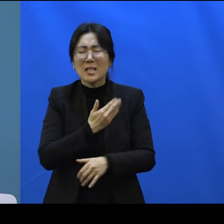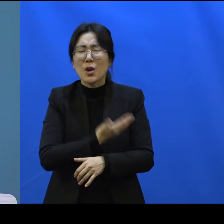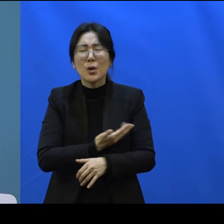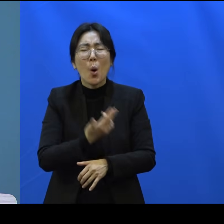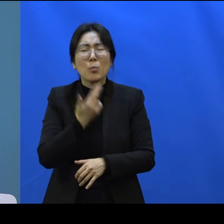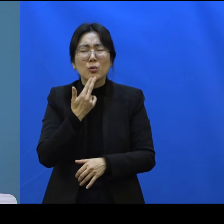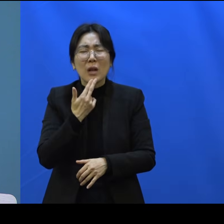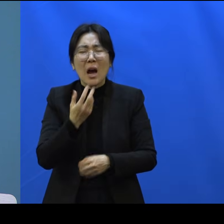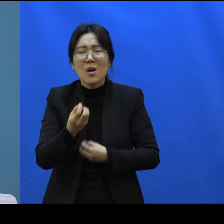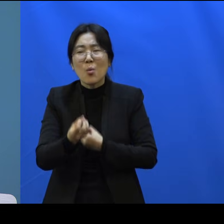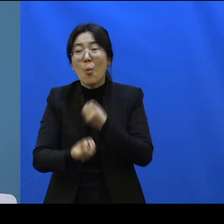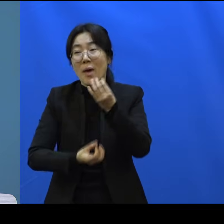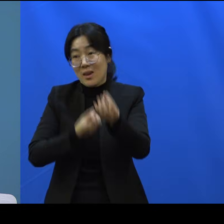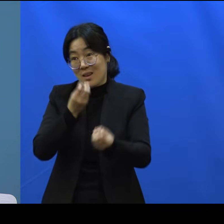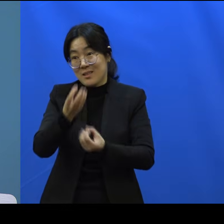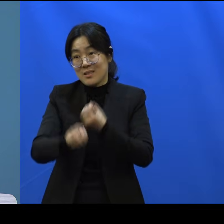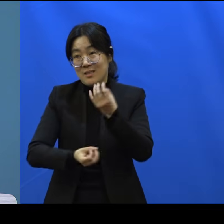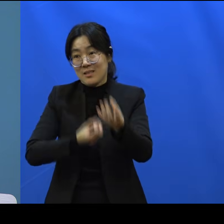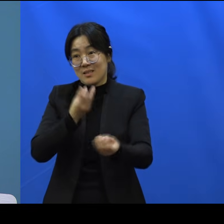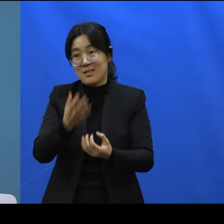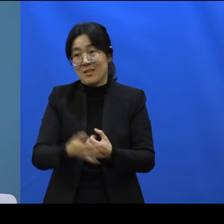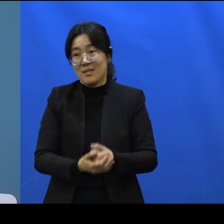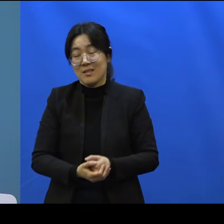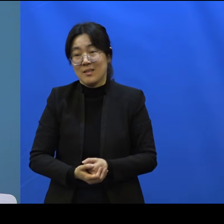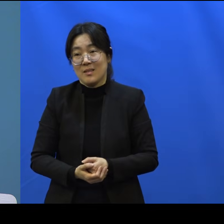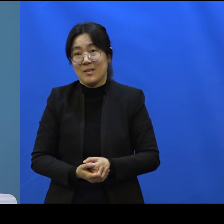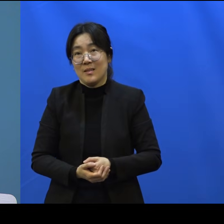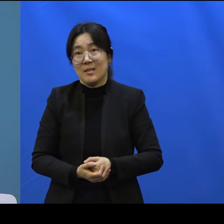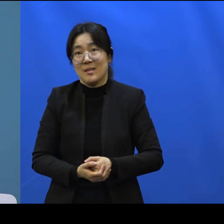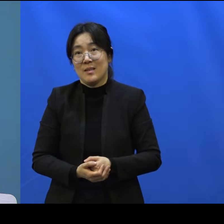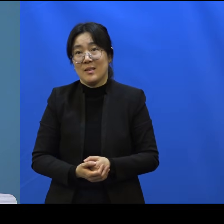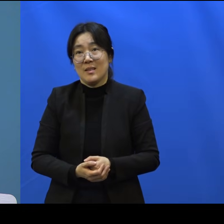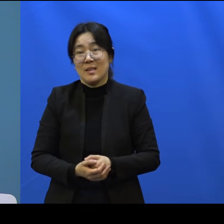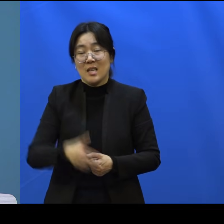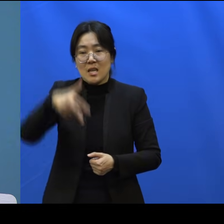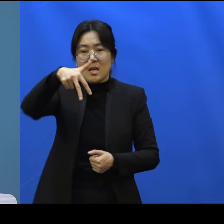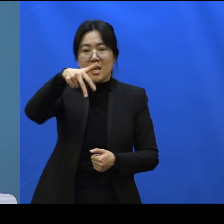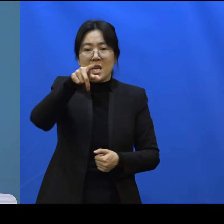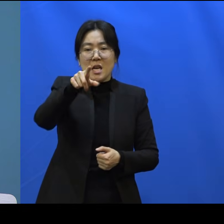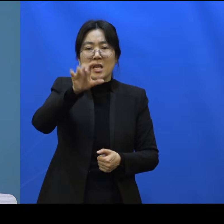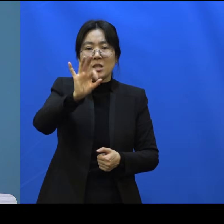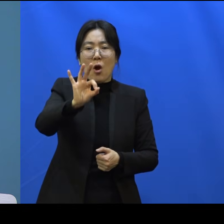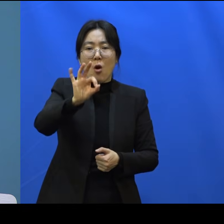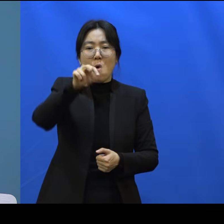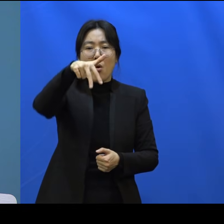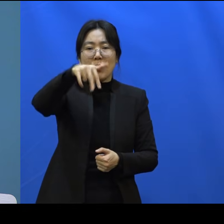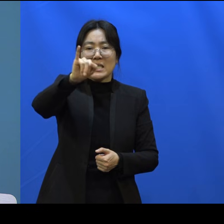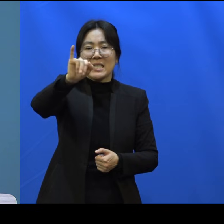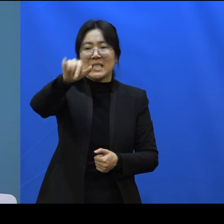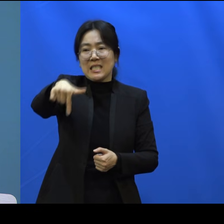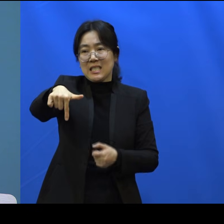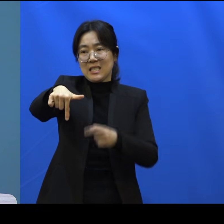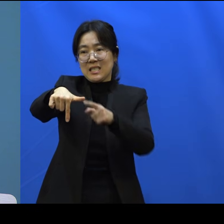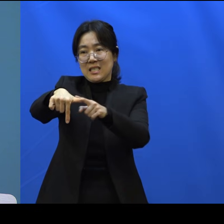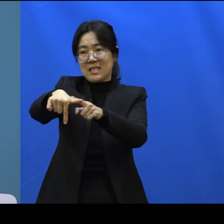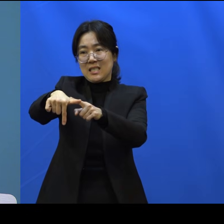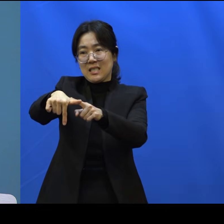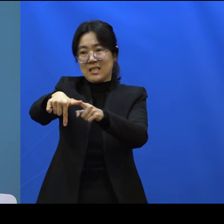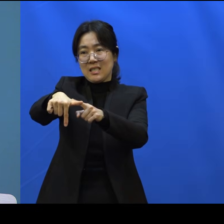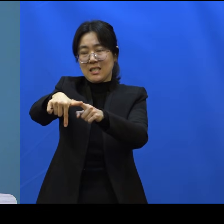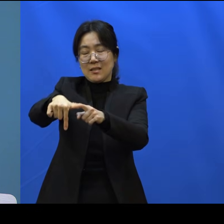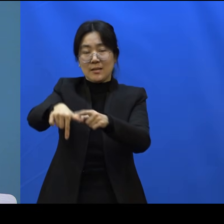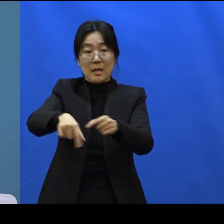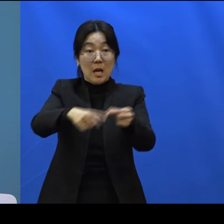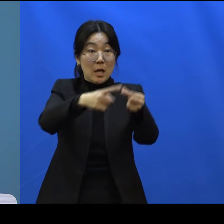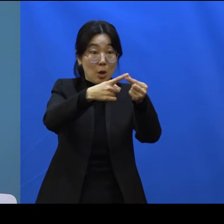자, 여러분, 여기서 중요한 것은 뭐냐면 자신에 대한 정직함이에요. 첫 번째는 자기 자신이 누구인가를 바로 아는 거고, 또 하나는 그